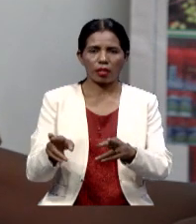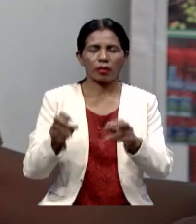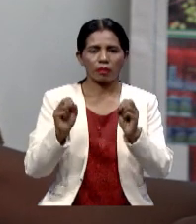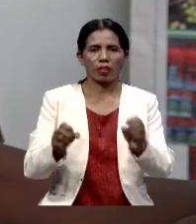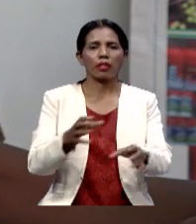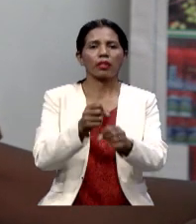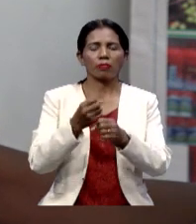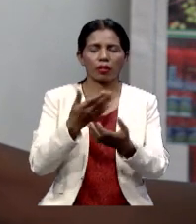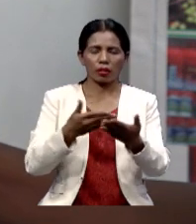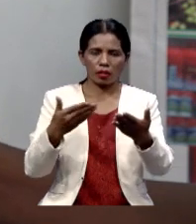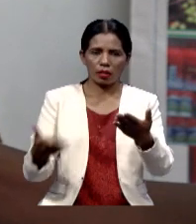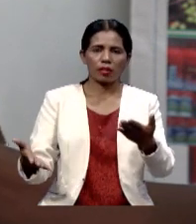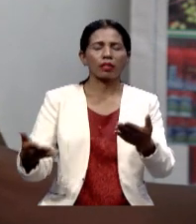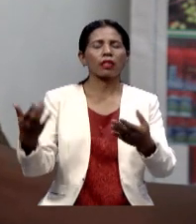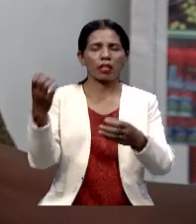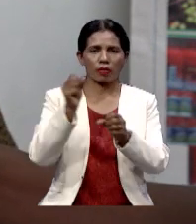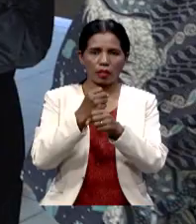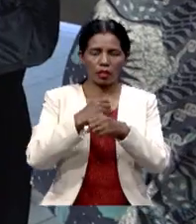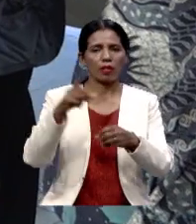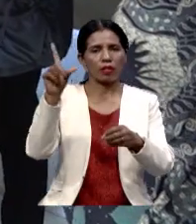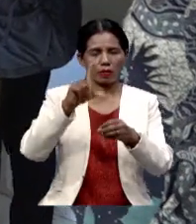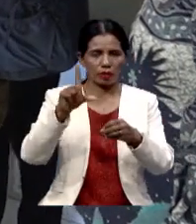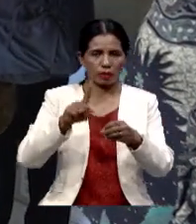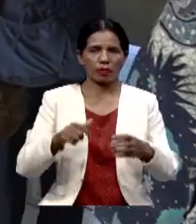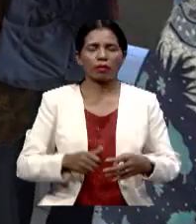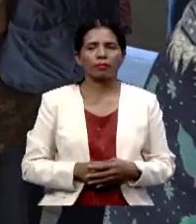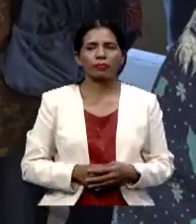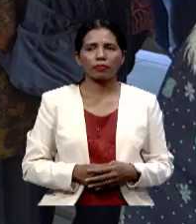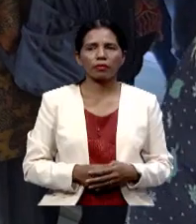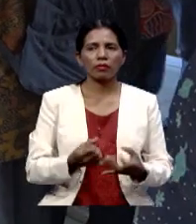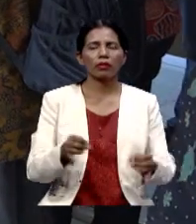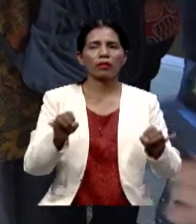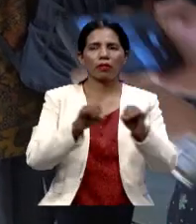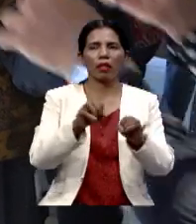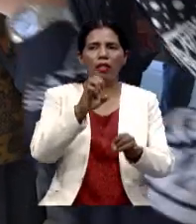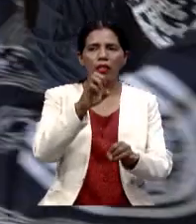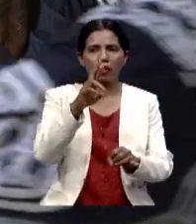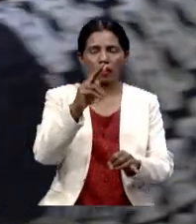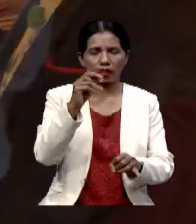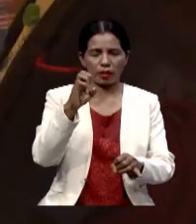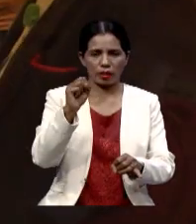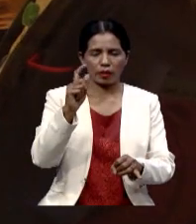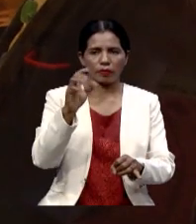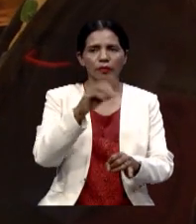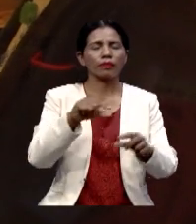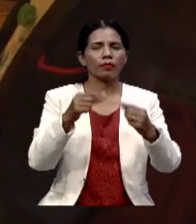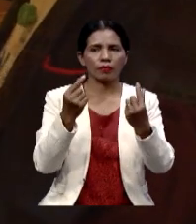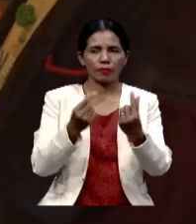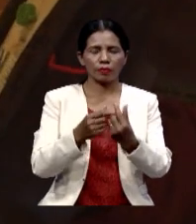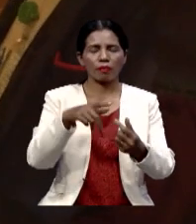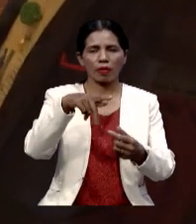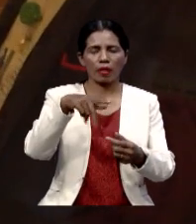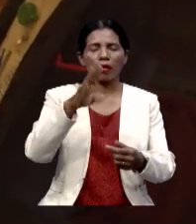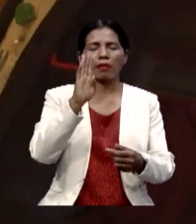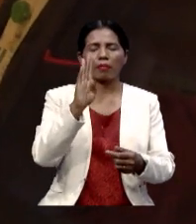dan juga melakukan operasional pengujian seperti itu. Inspektur Jeneral IFISA Ernesto Monteiro Hateten, equipa delegação BPOM